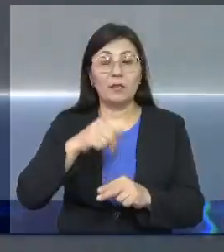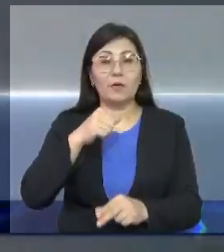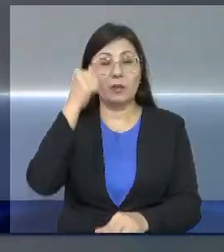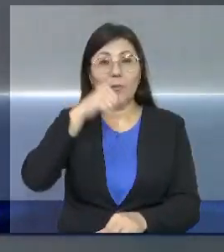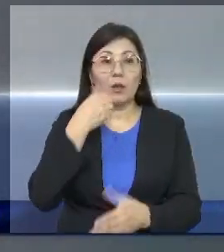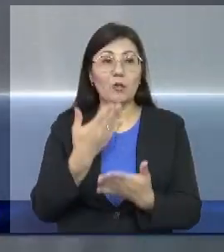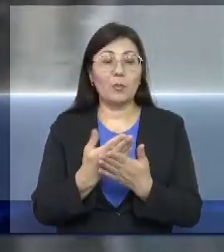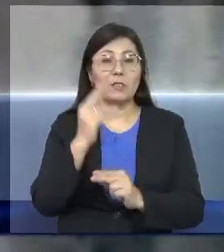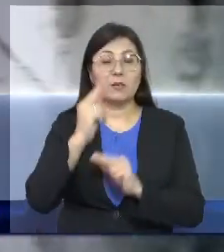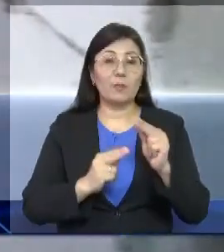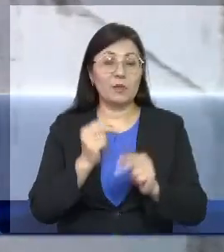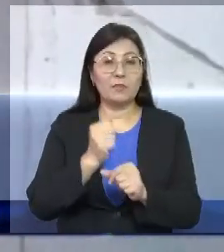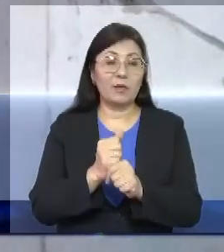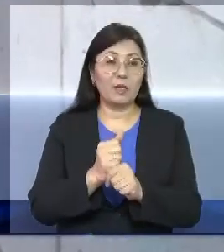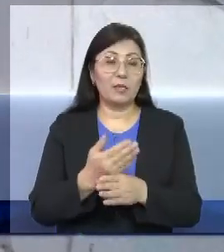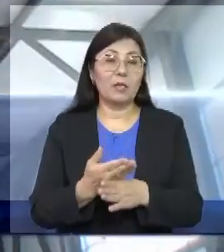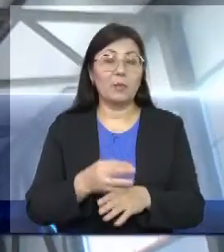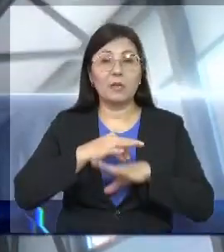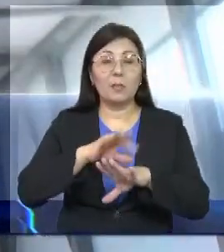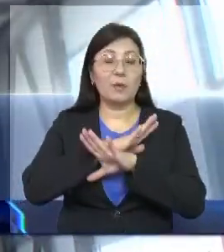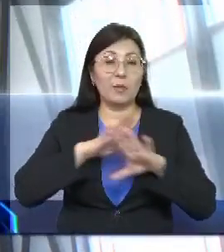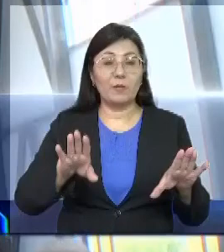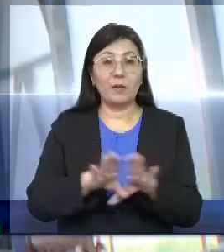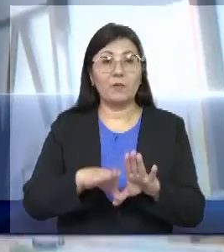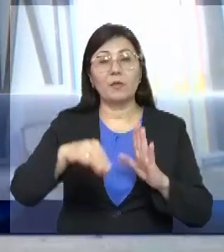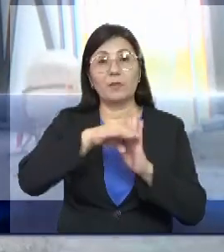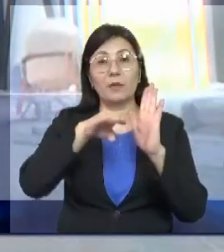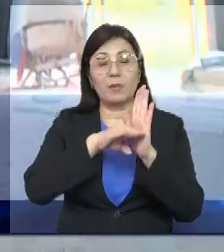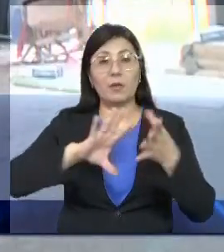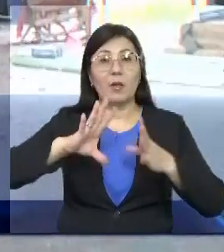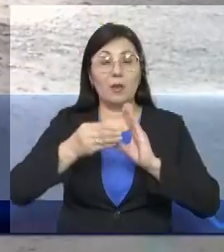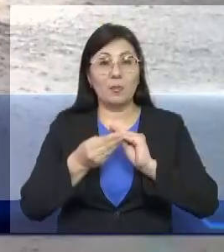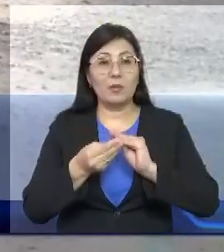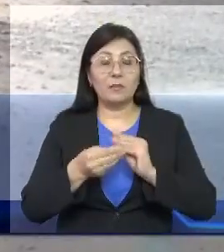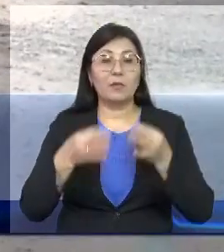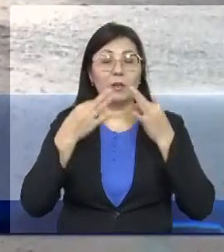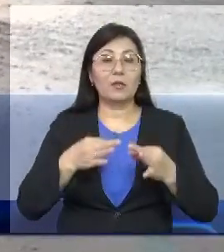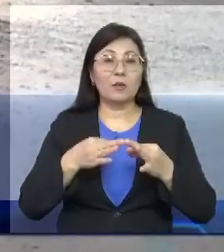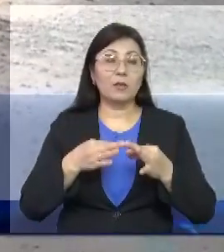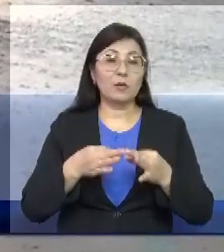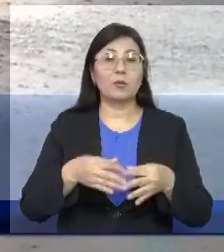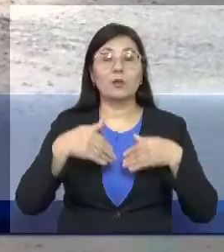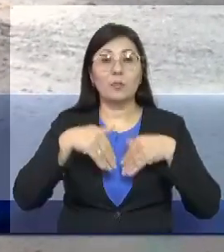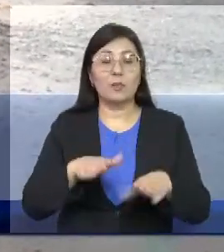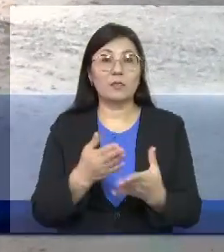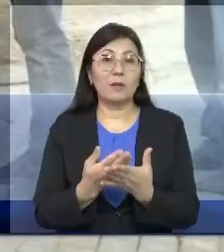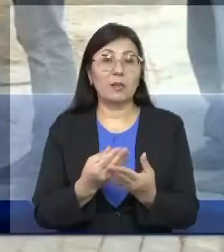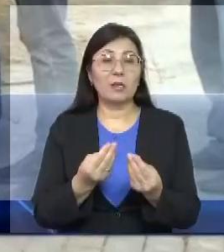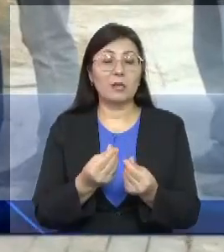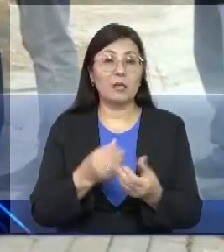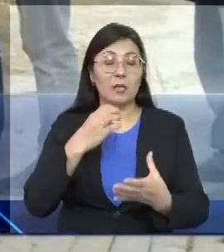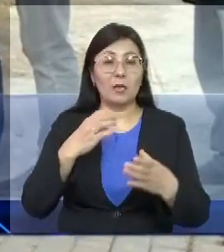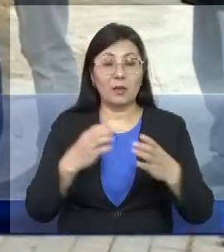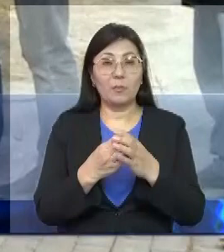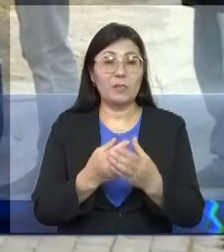Однако строительно-монтажные работы на объекте не были проведены в соответствии с графиком. В результате суд вынес решение о взыскании штрафа в пользу государства с подрядной